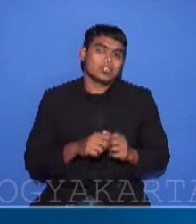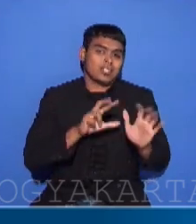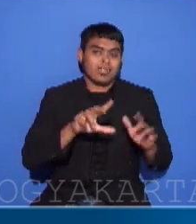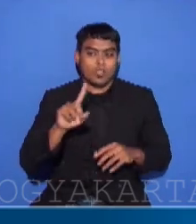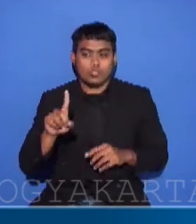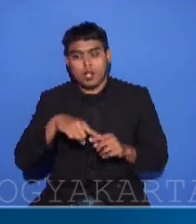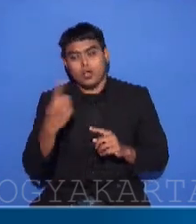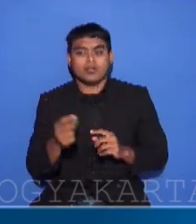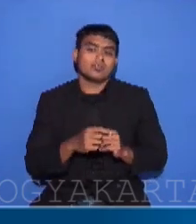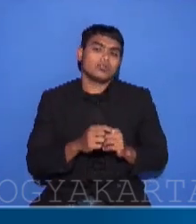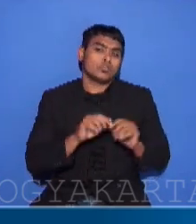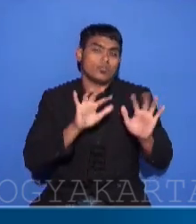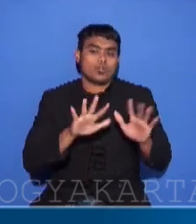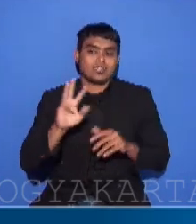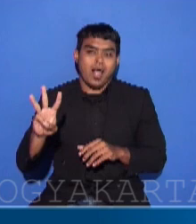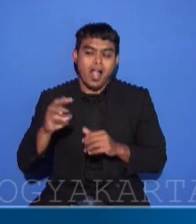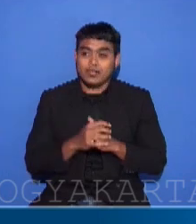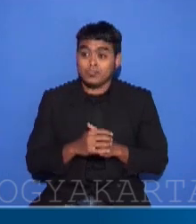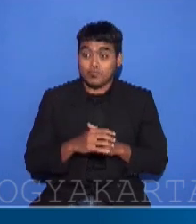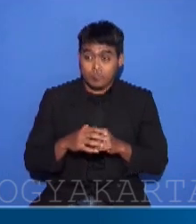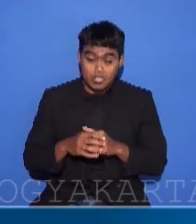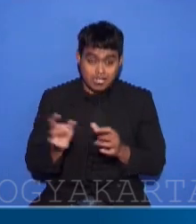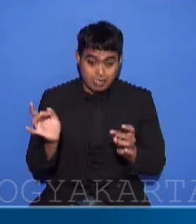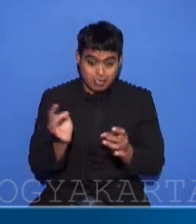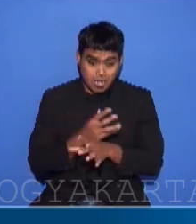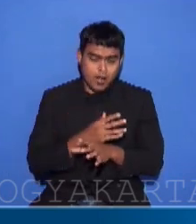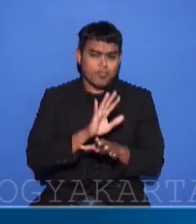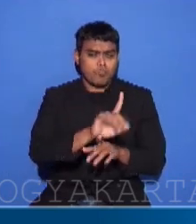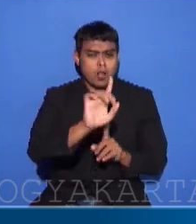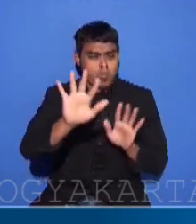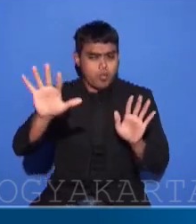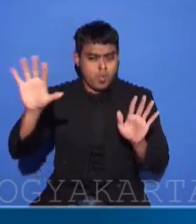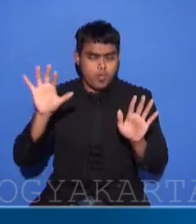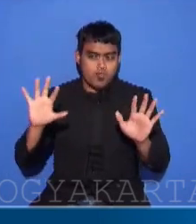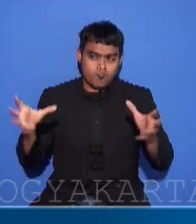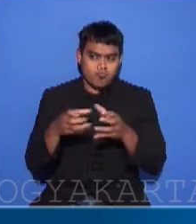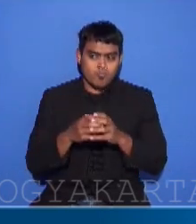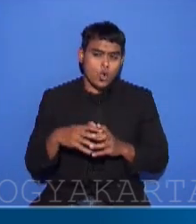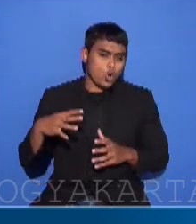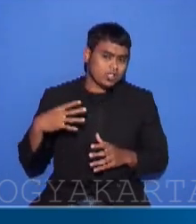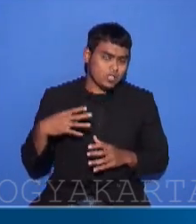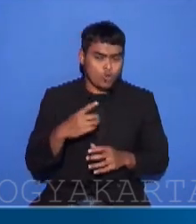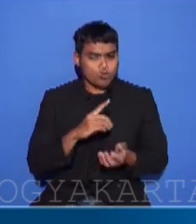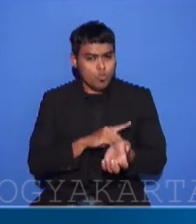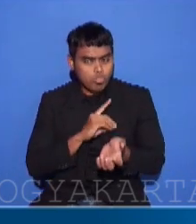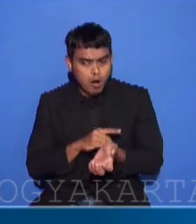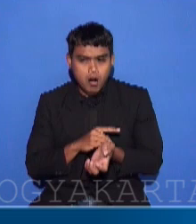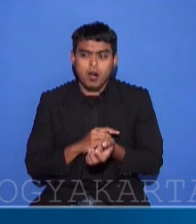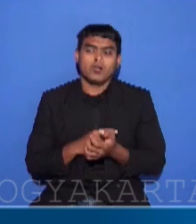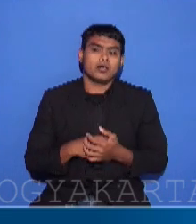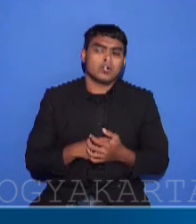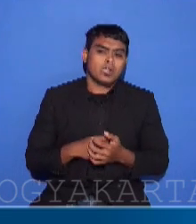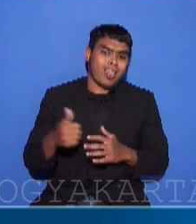berkiprah dalam profesinya masing-masing seperti dokter dosen Rektor guru pengacara antropolog